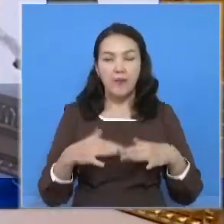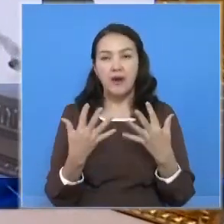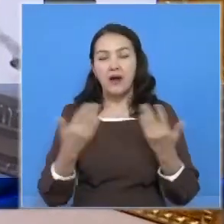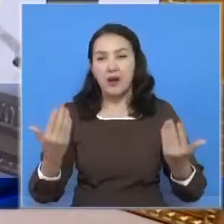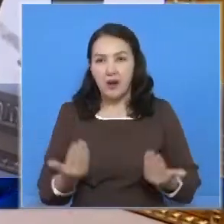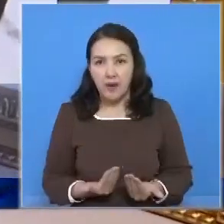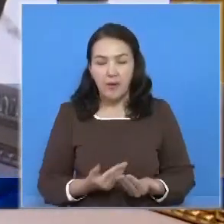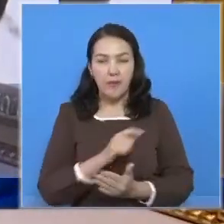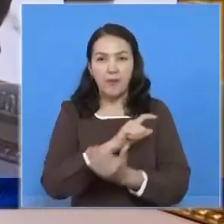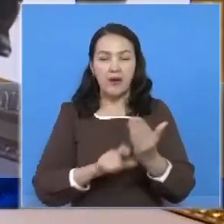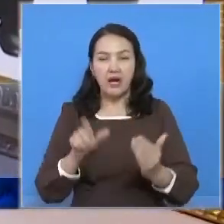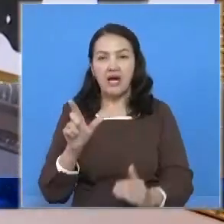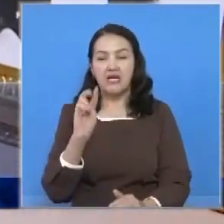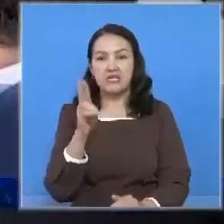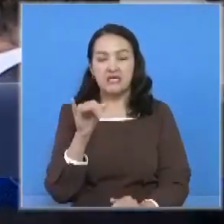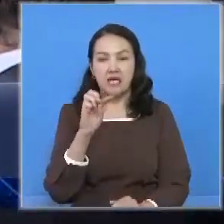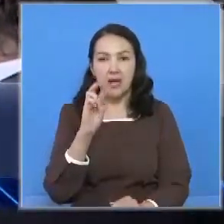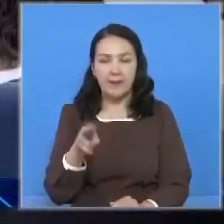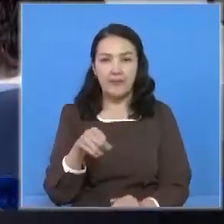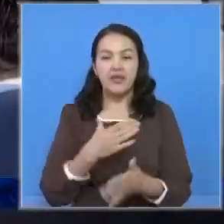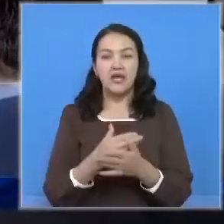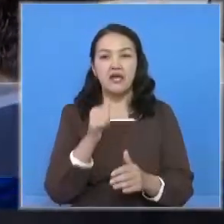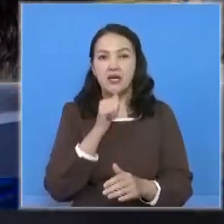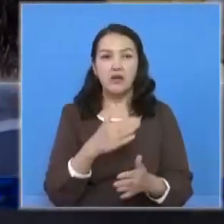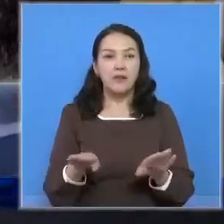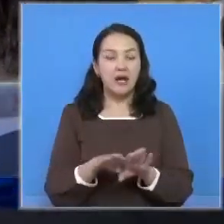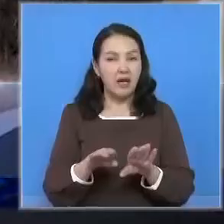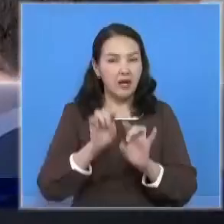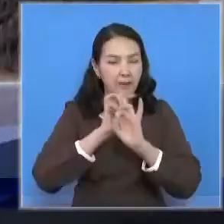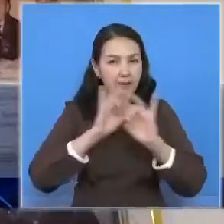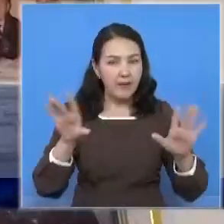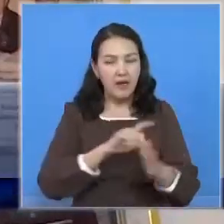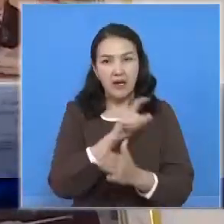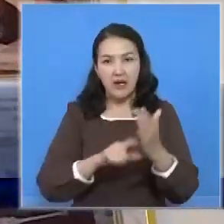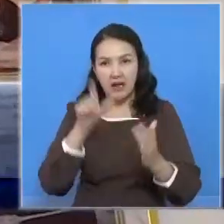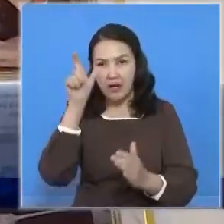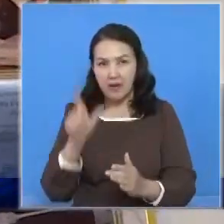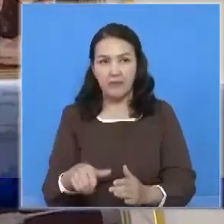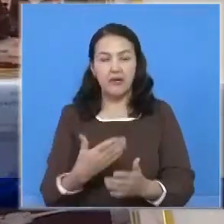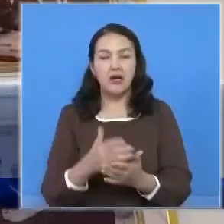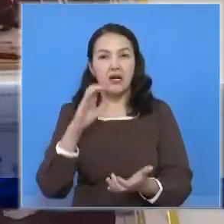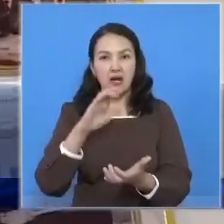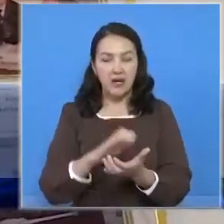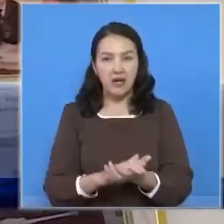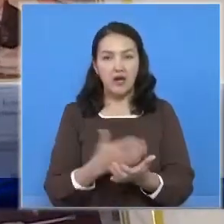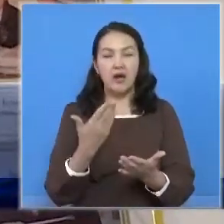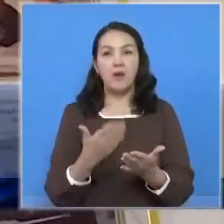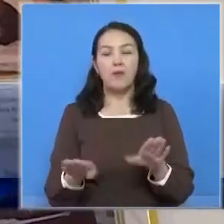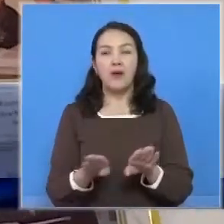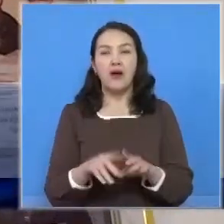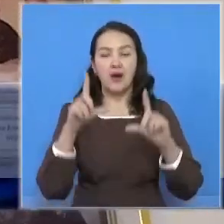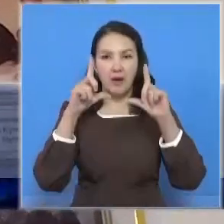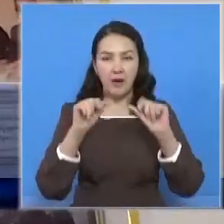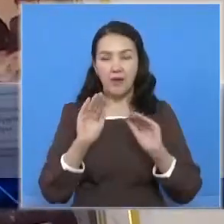ғұмырын ұлы күйші Қазанғаптың бай мұрасын зерттеуге арнаған белгілі композитордың туындыларымен танысты. Тұлға жайындағы